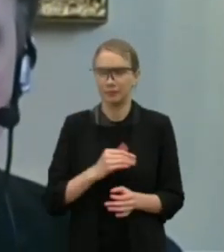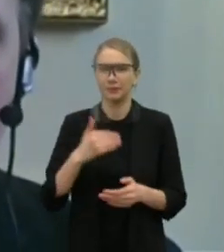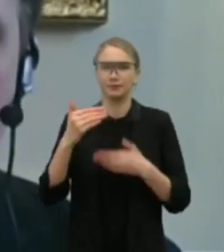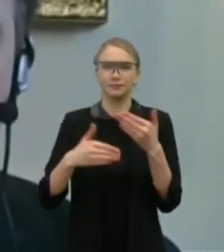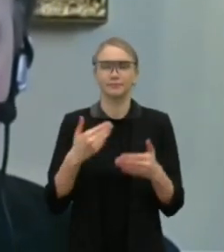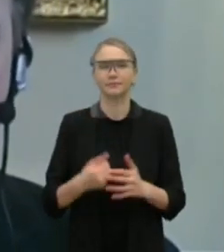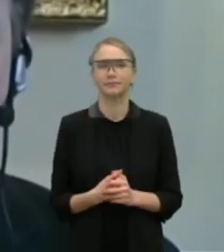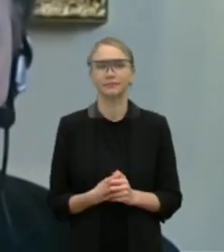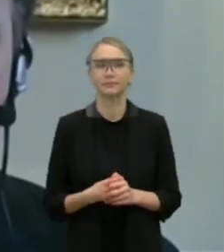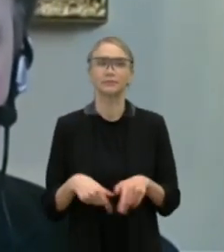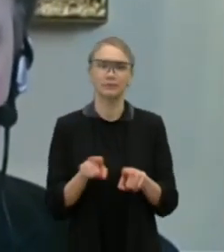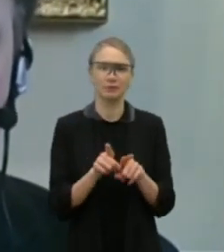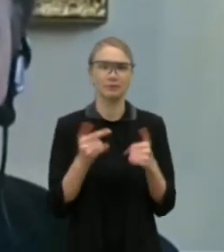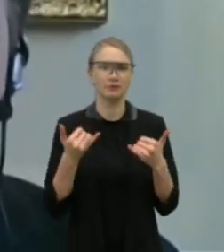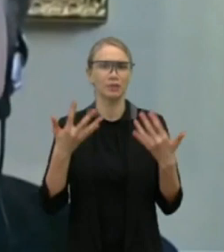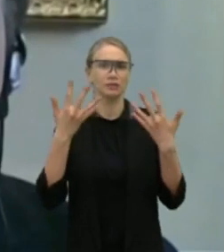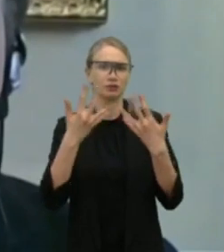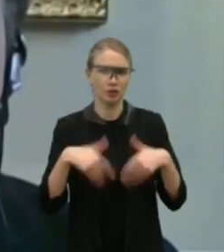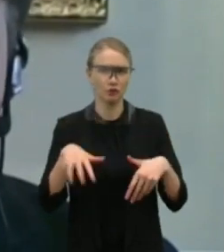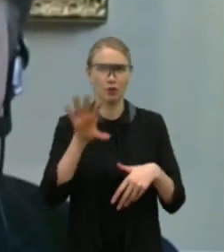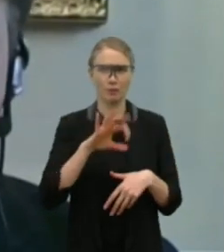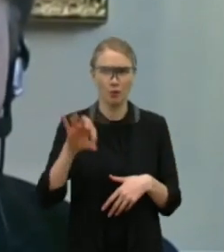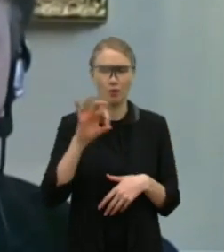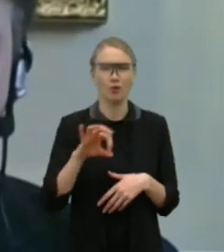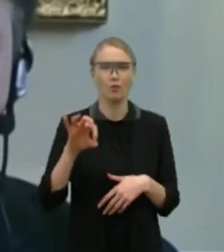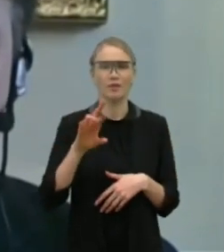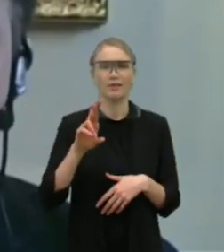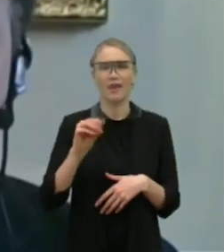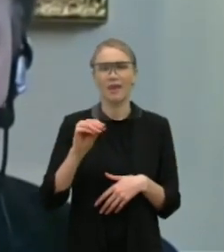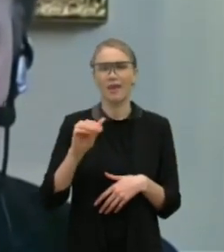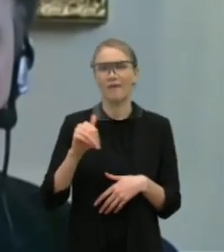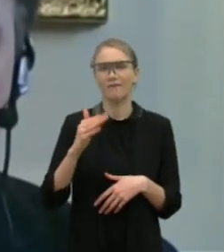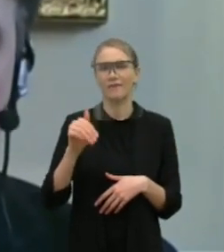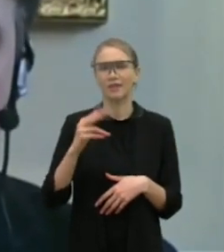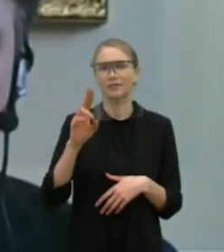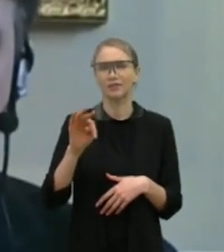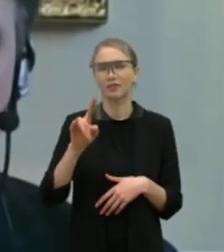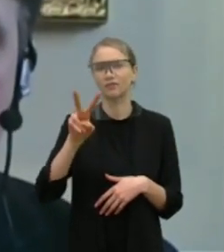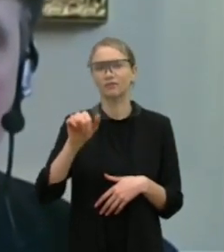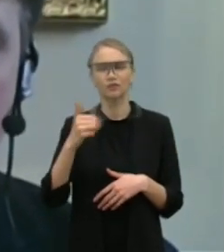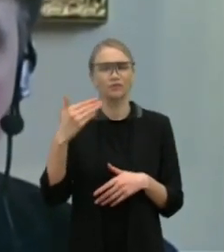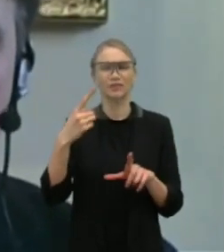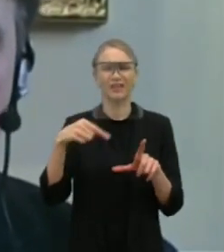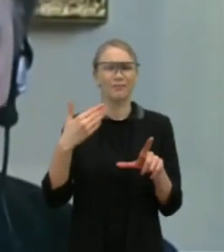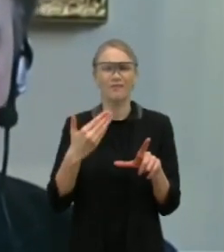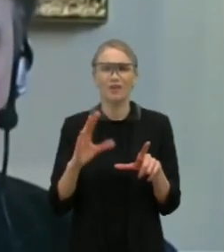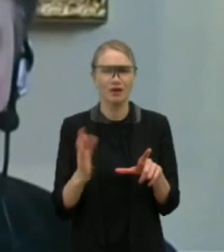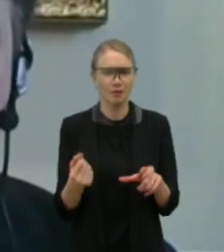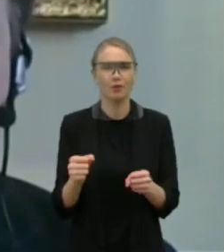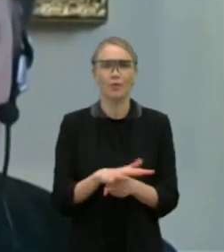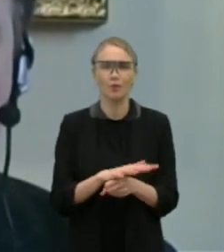taipogi skaičiuojame jau kurį laiką R-efektyvųjį, jisai yra R-efektyvų rodiklį, kuris parodo viruso